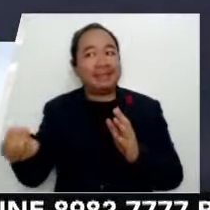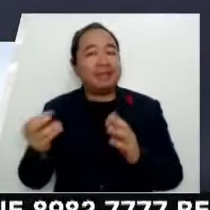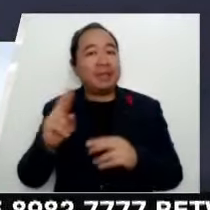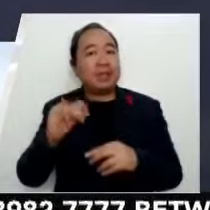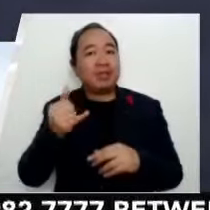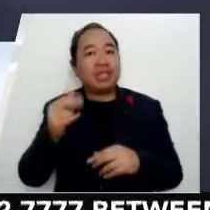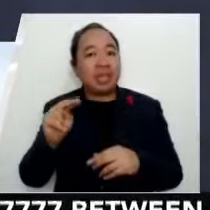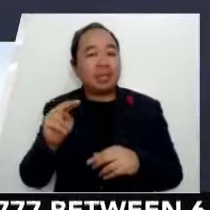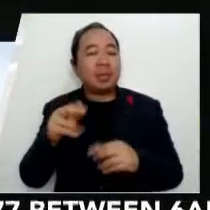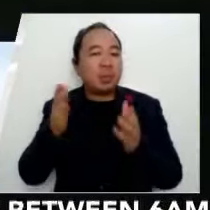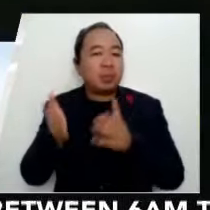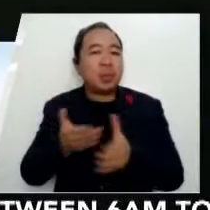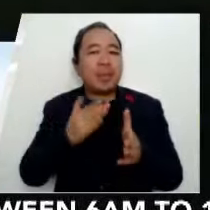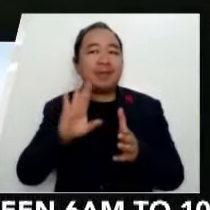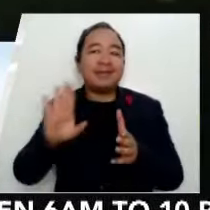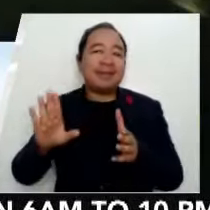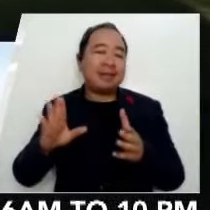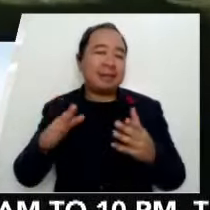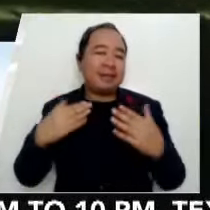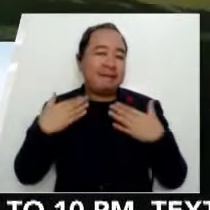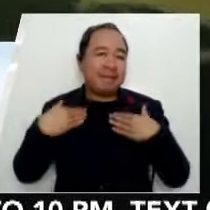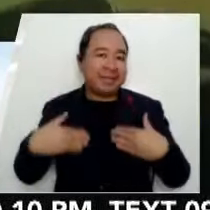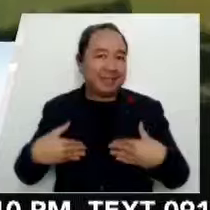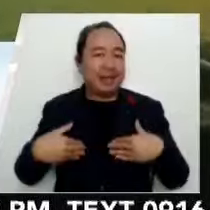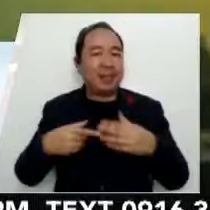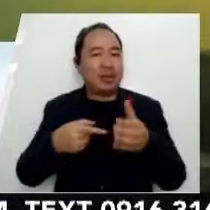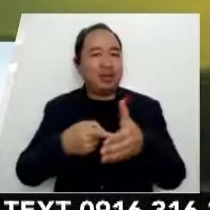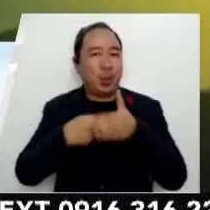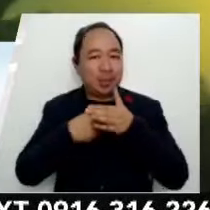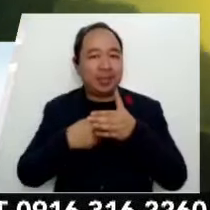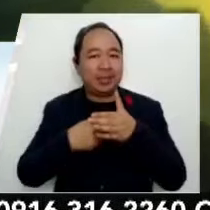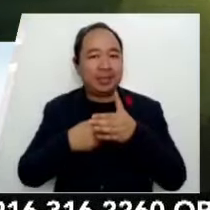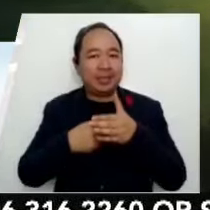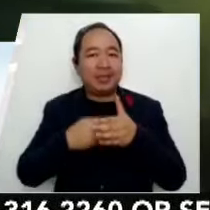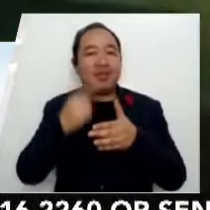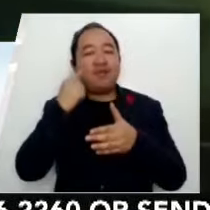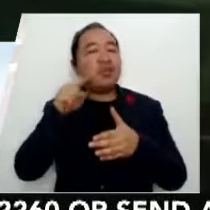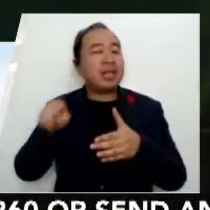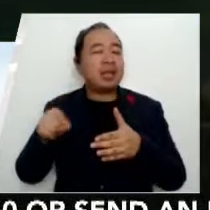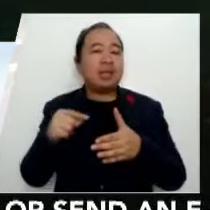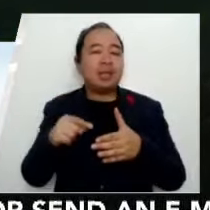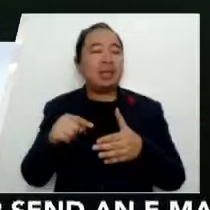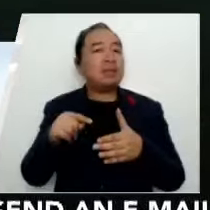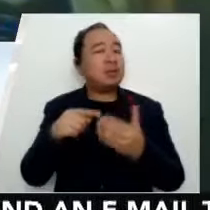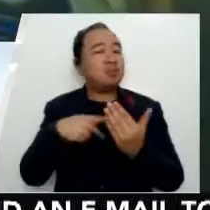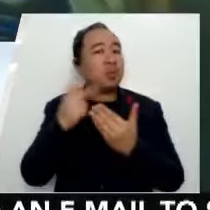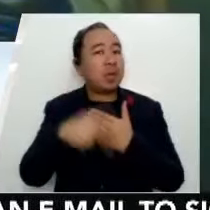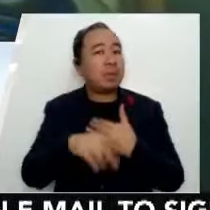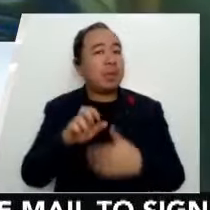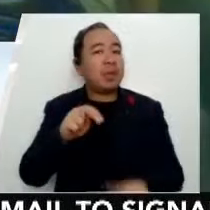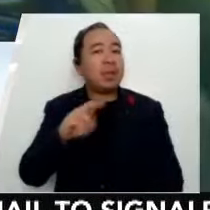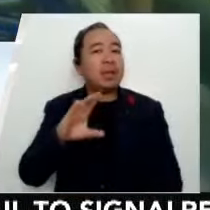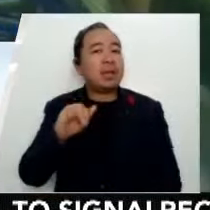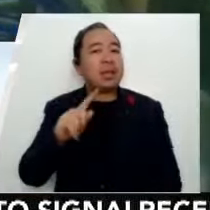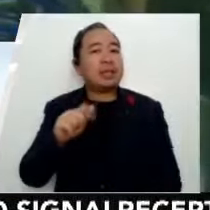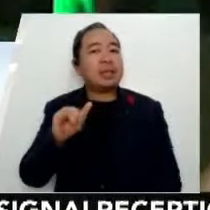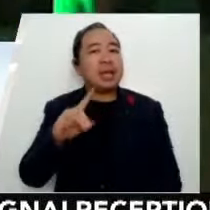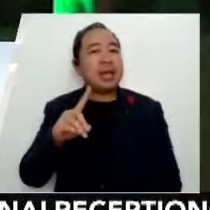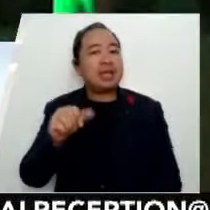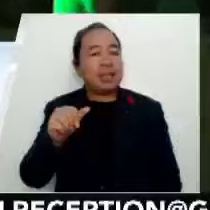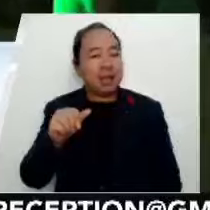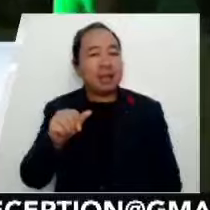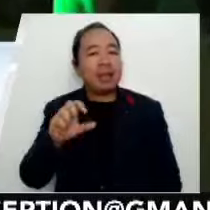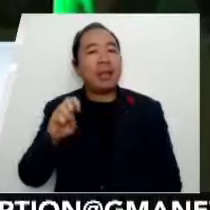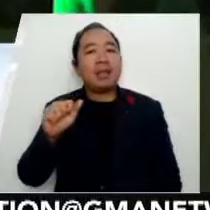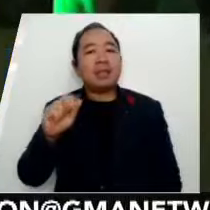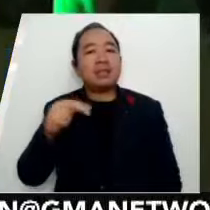ang physical demands ng Mega tel Fantasia na Encantadia chronicle sangre It's